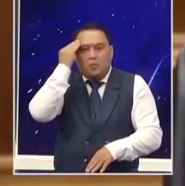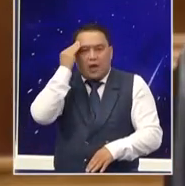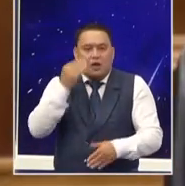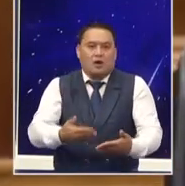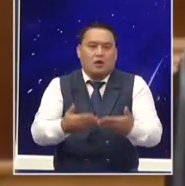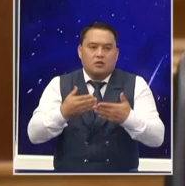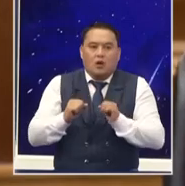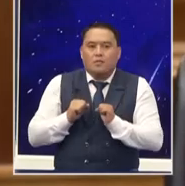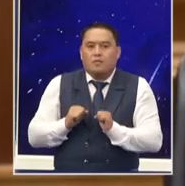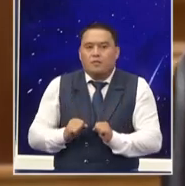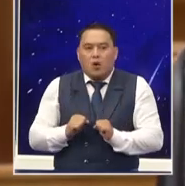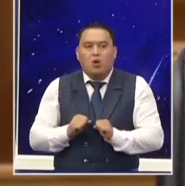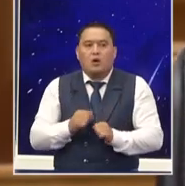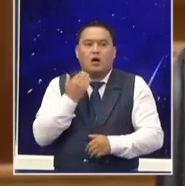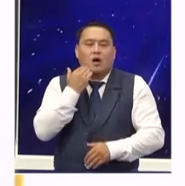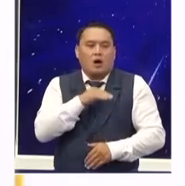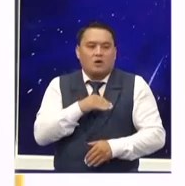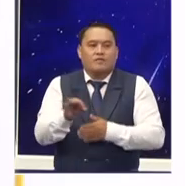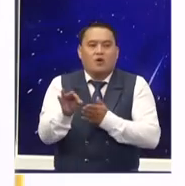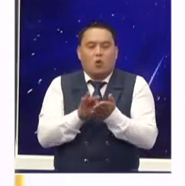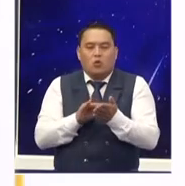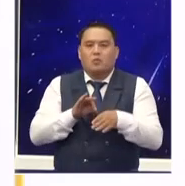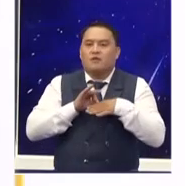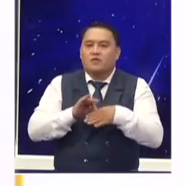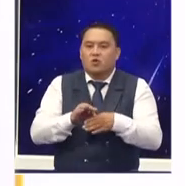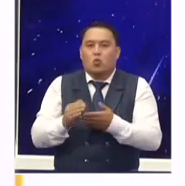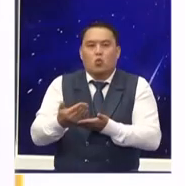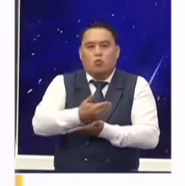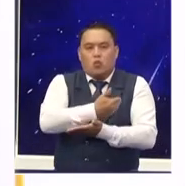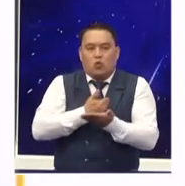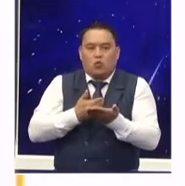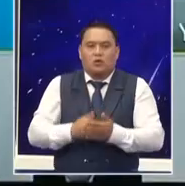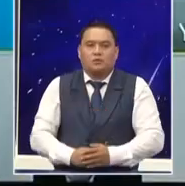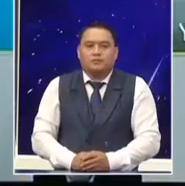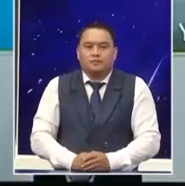меры, необходимые по качественному и своевременному проведению уборки урожая.